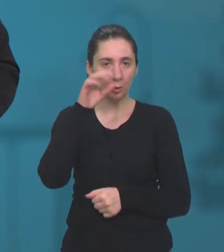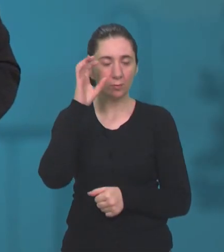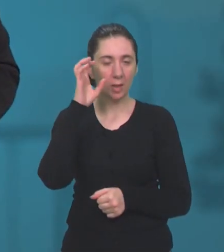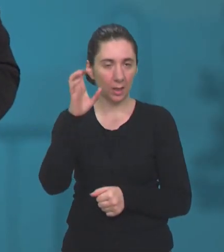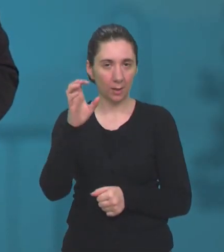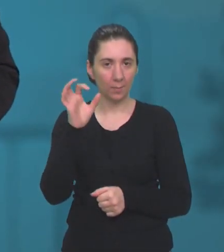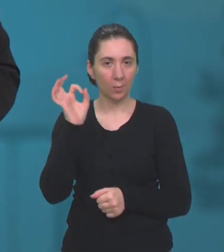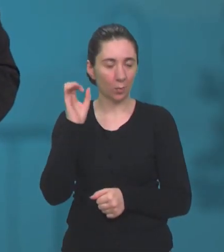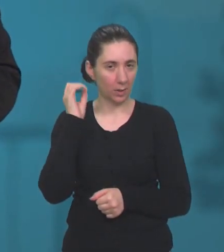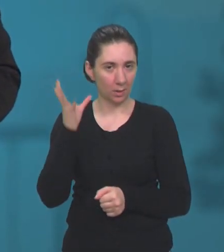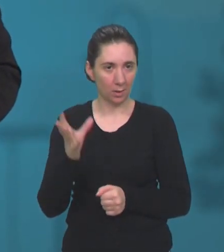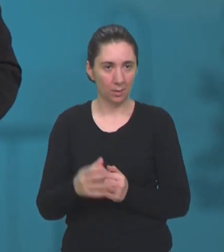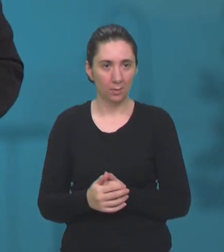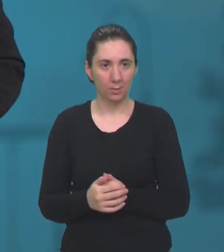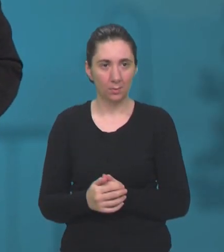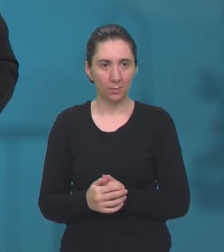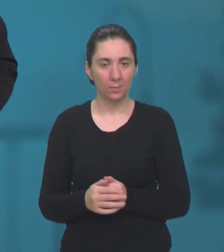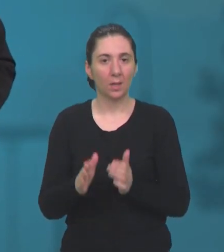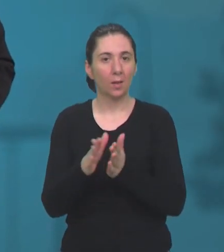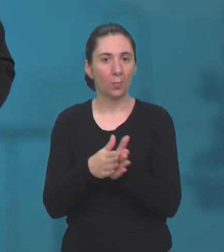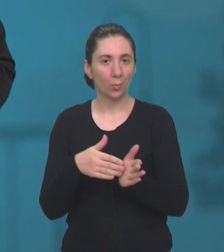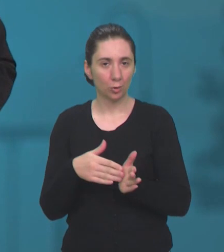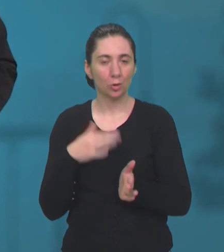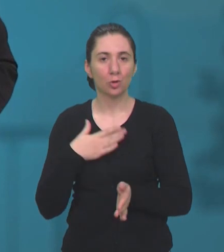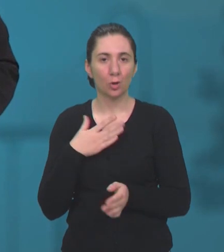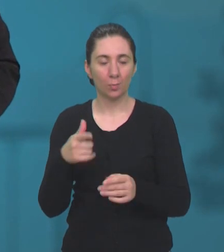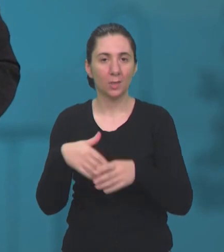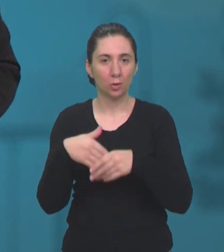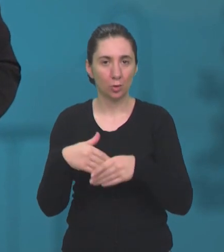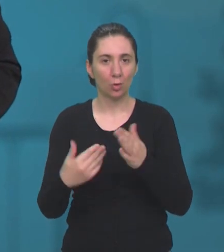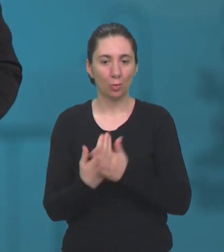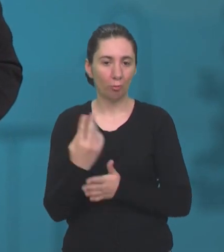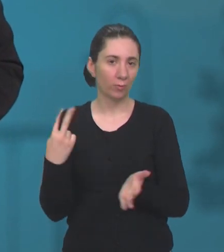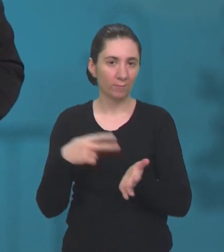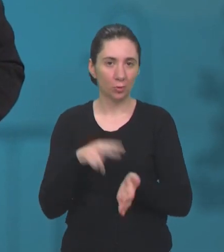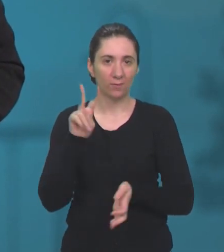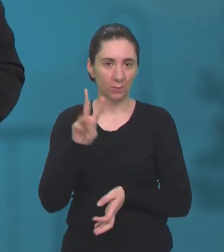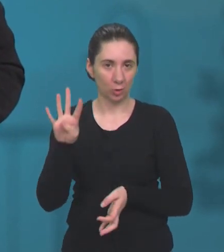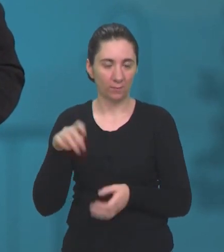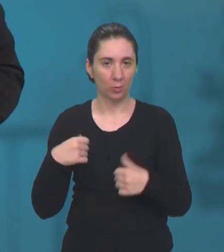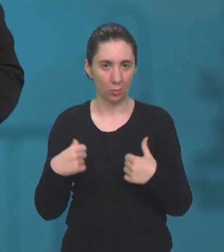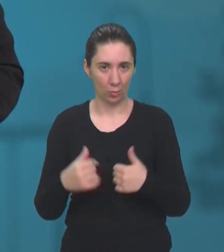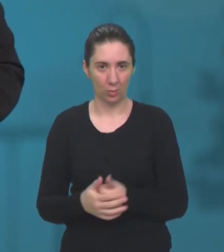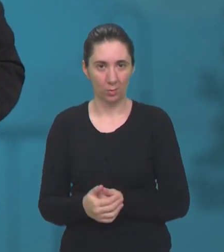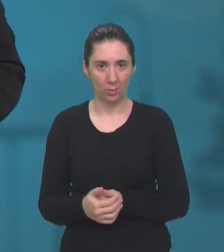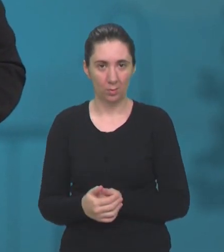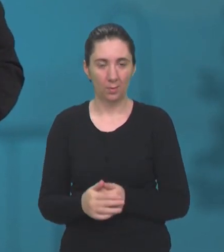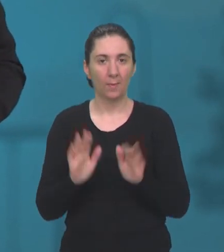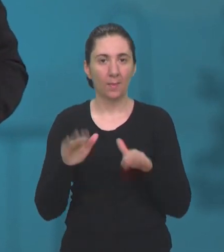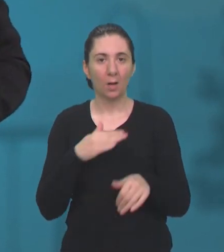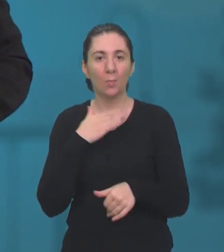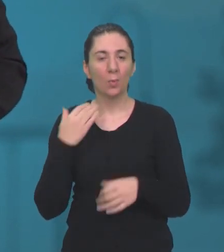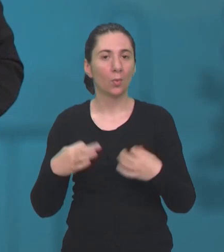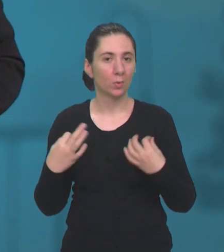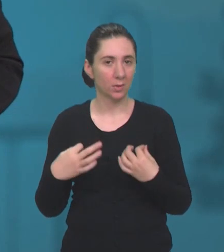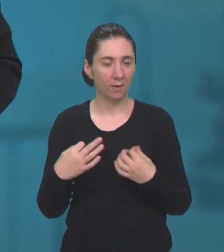Poštovani gledatelji, dobar vam dan. Na samom početku želim vam čestitati novu 2024. godinu. Neka je